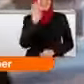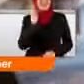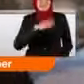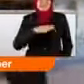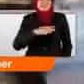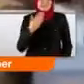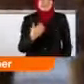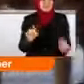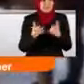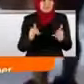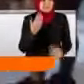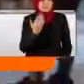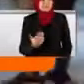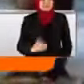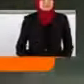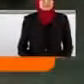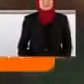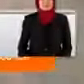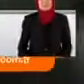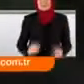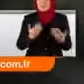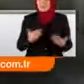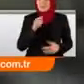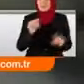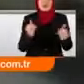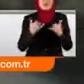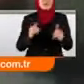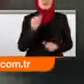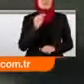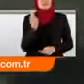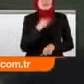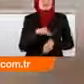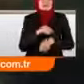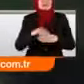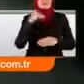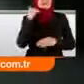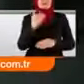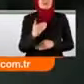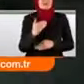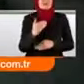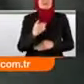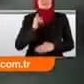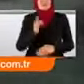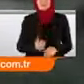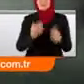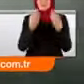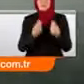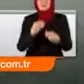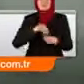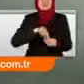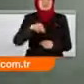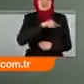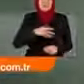dedi ama o eğlence bir süre sonra çığrından çıktı içlerinde bolca